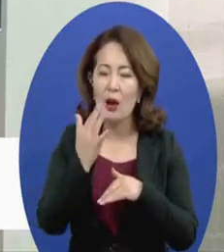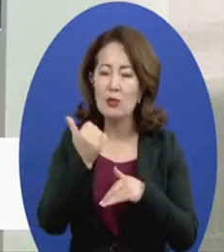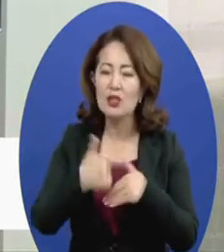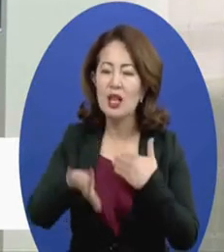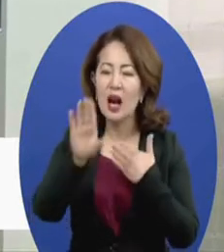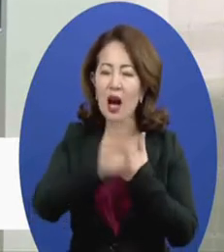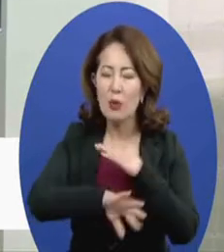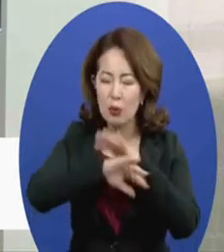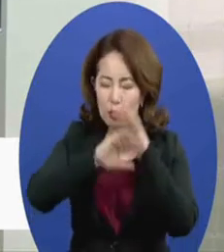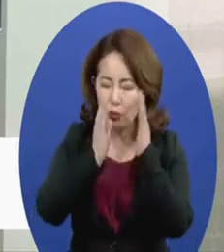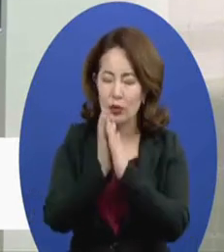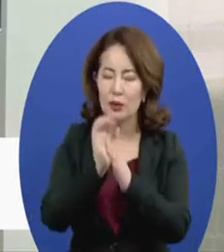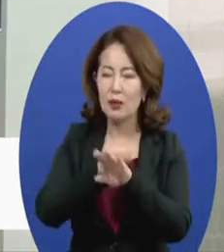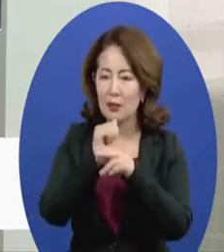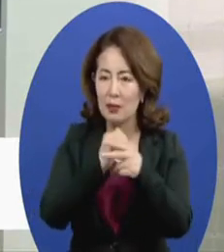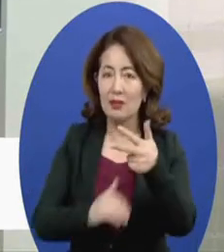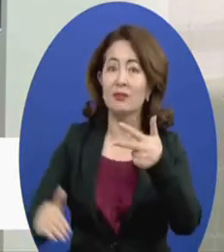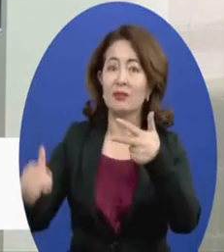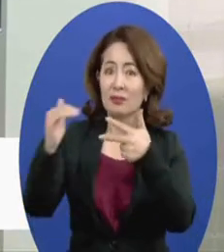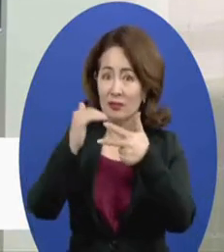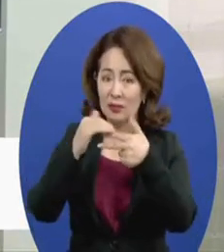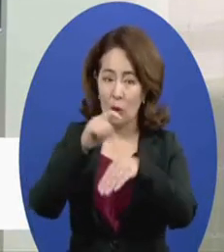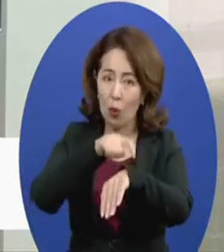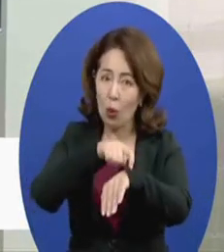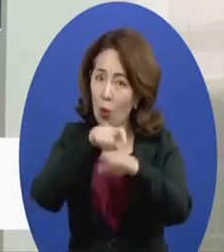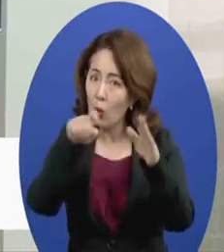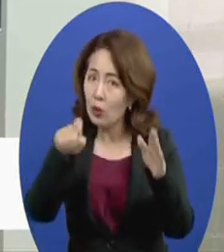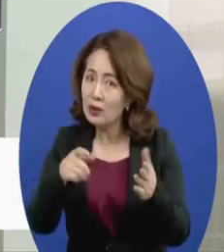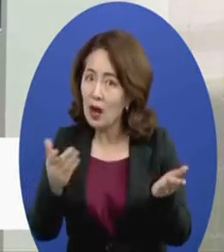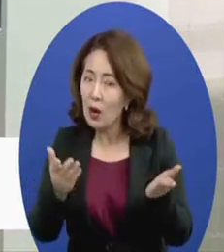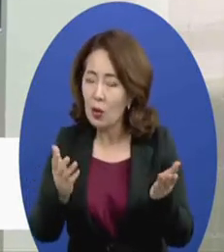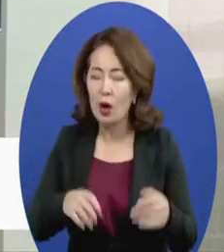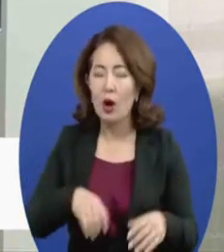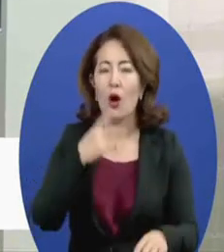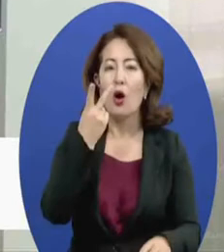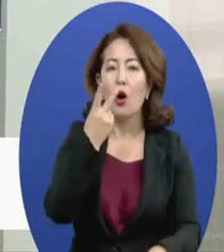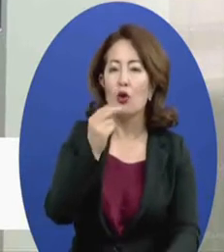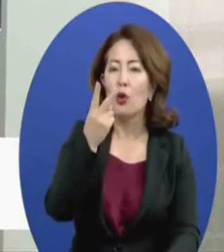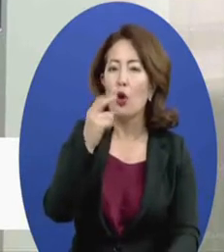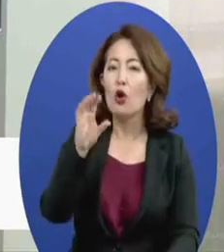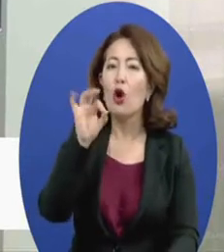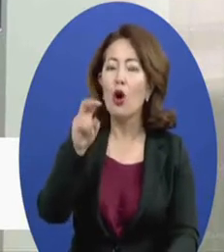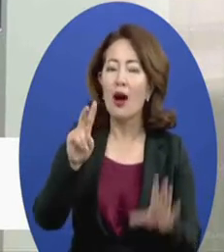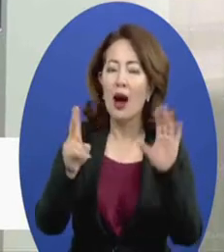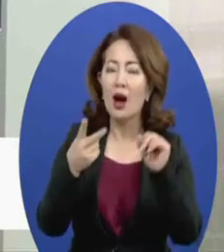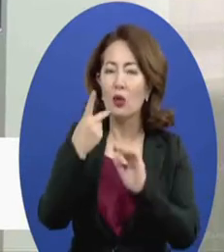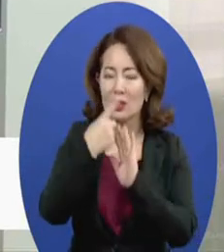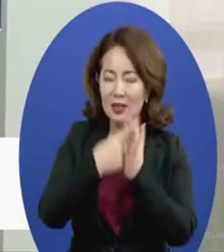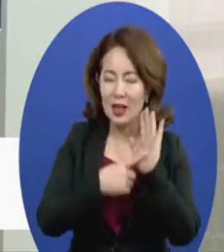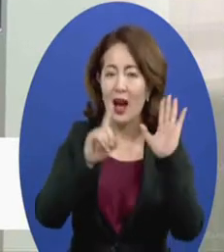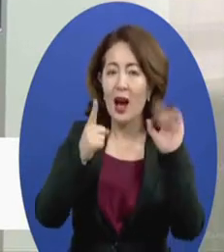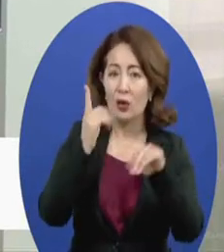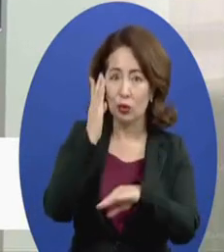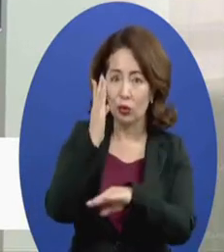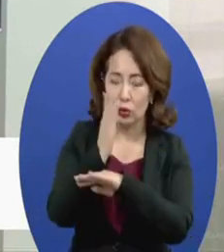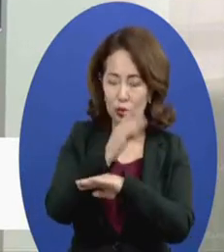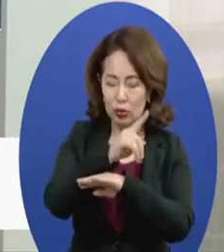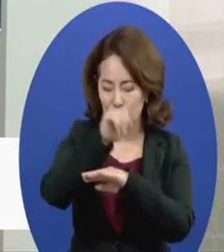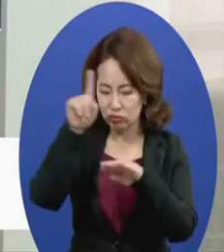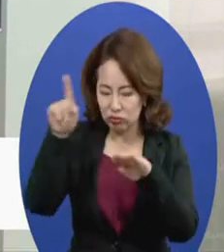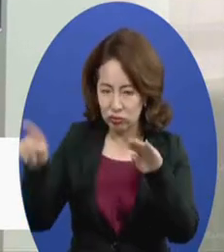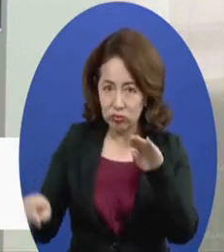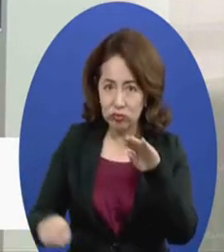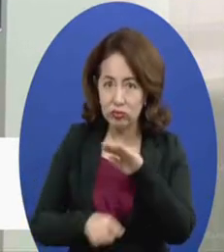зэрэгт хэсэгсэн байдлаар шилжүүлсэн хугацааг 2020 оны 12 дуусар 11-ний өдрийн 06 цагаас мөн оны 12